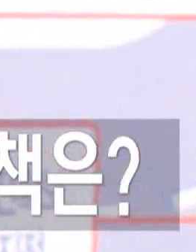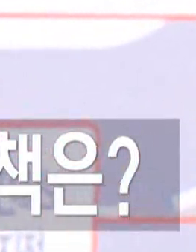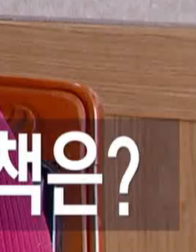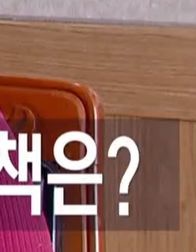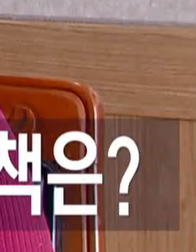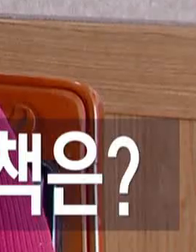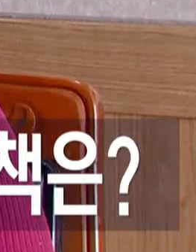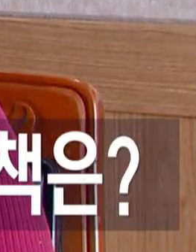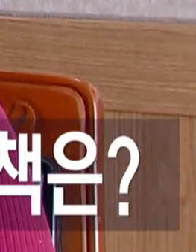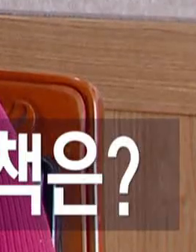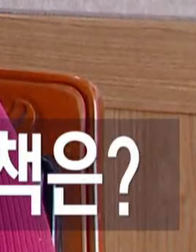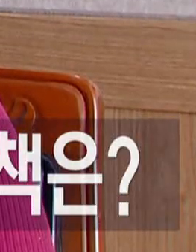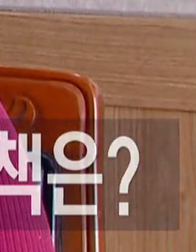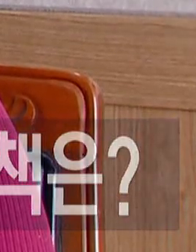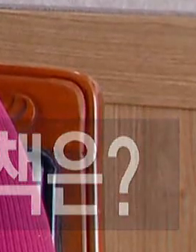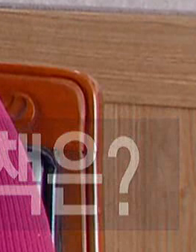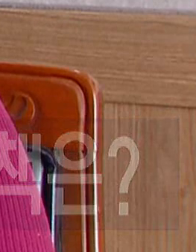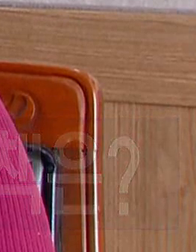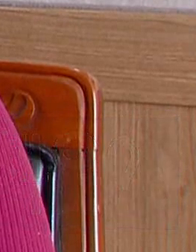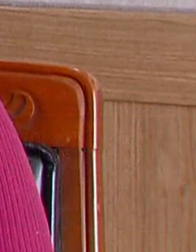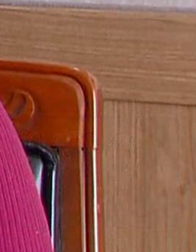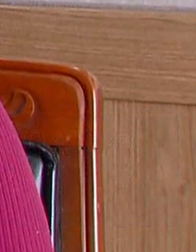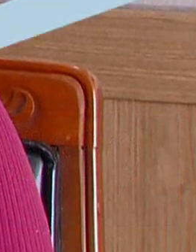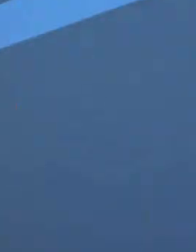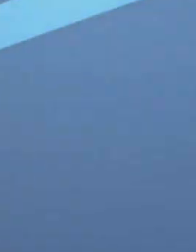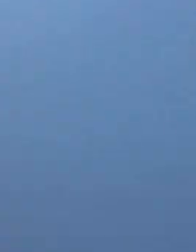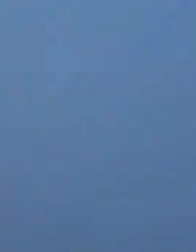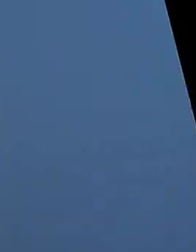갑 선거구 후보들의 공약과 정책을 들어봤습니다.